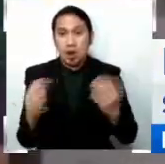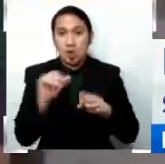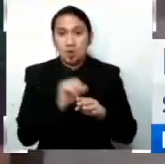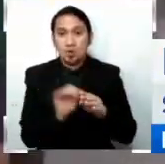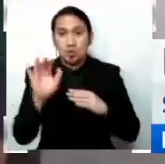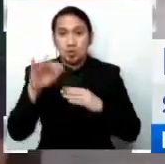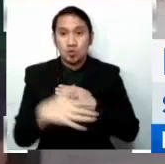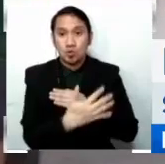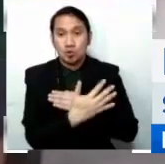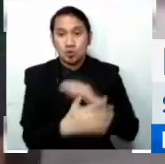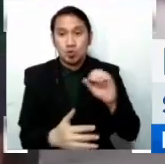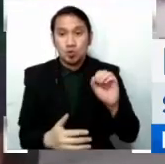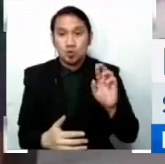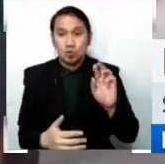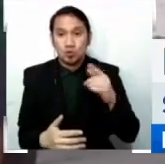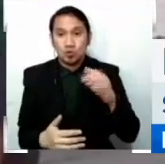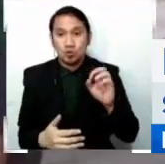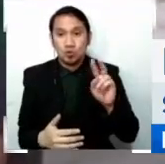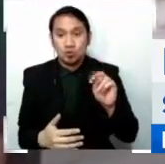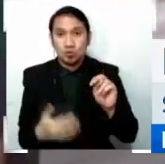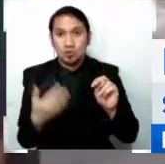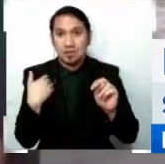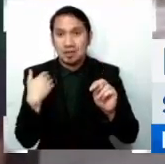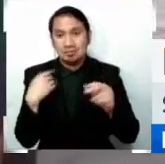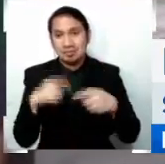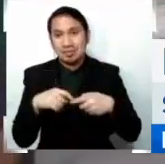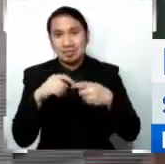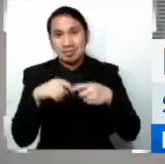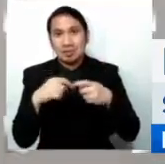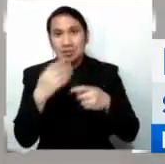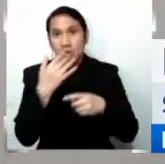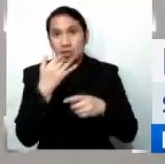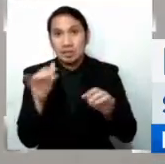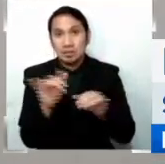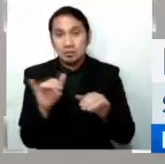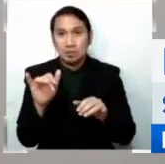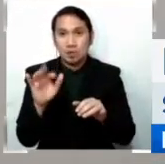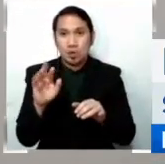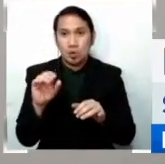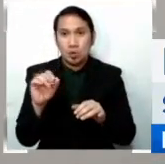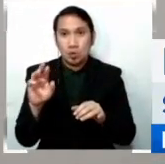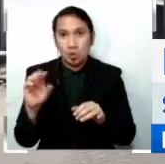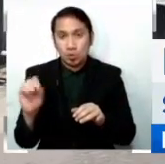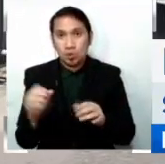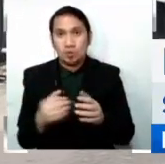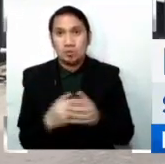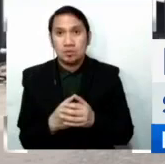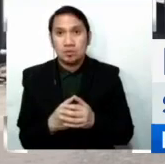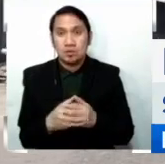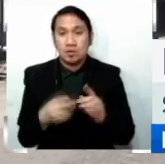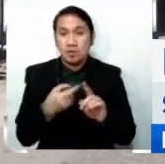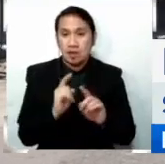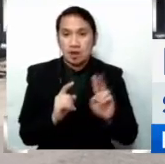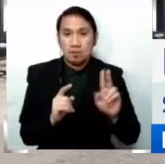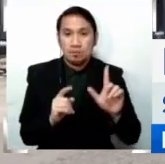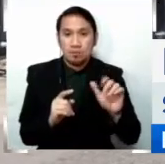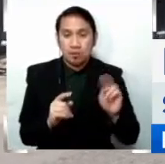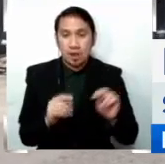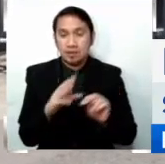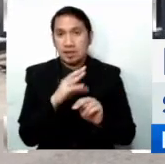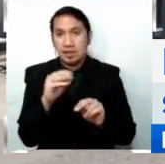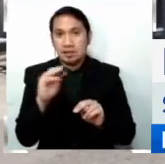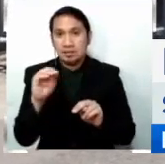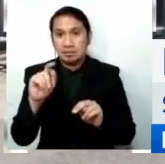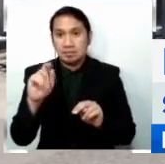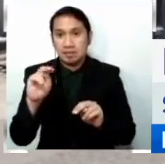Suspindido ang ilang biyahe ng mga sasakyang pandagat tulad ng Roro. Sa mga pantala ng Bulan, Pilar at Matdog, mahigit